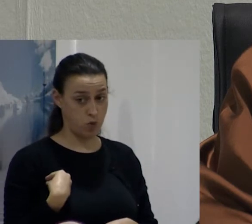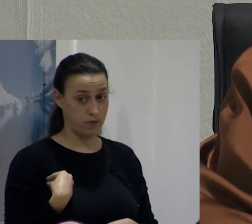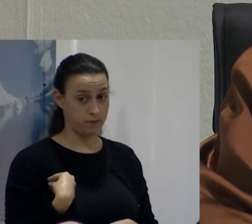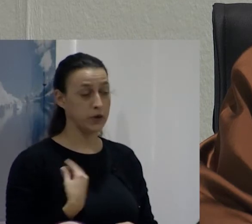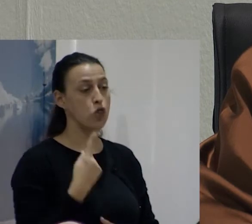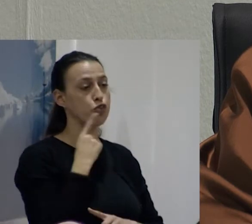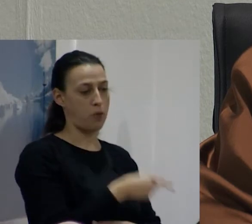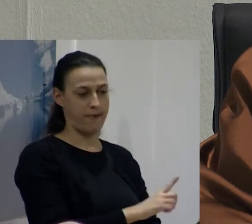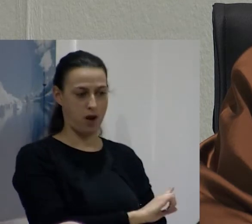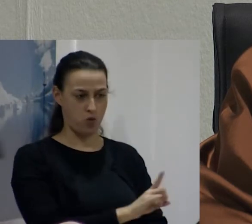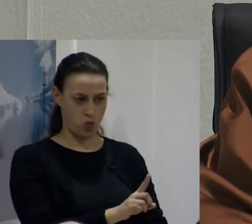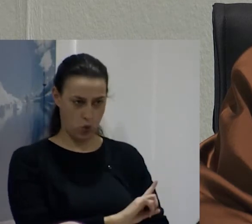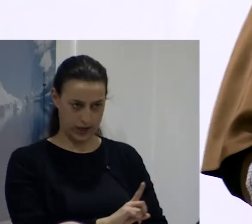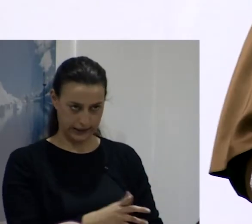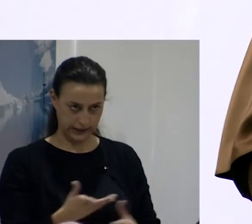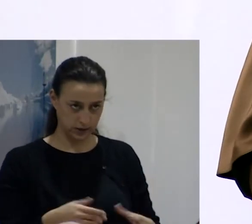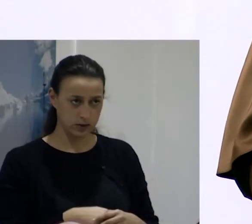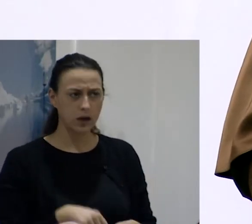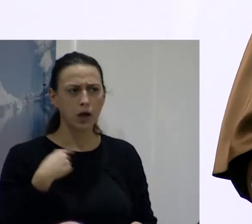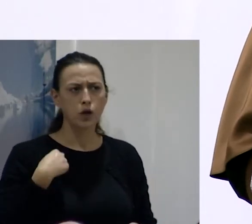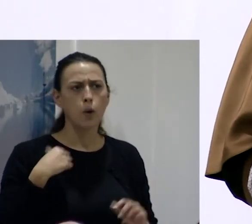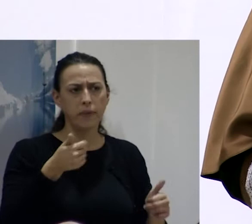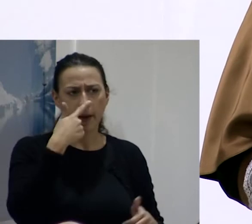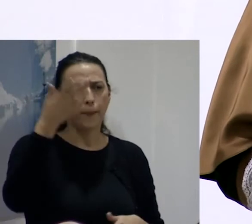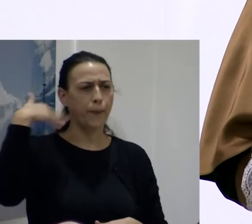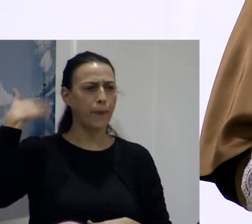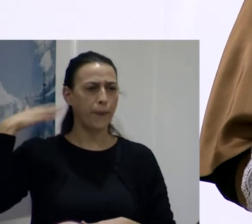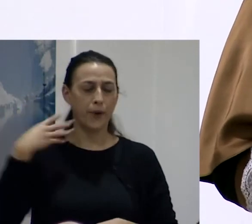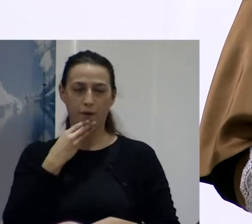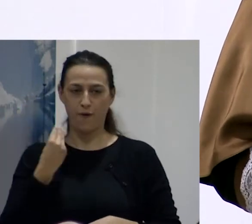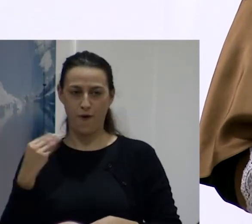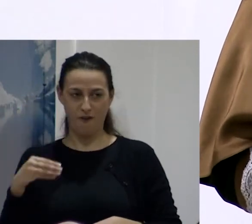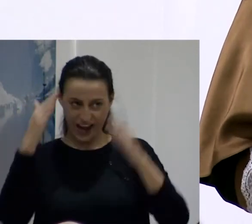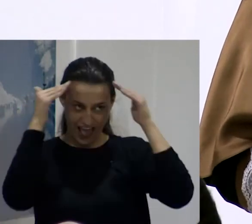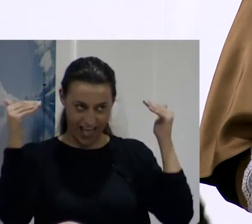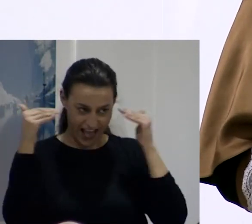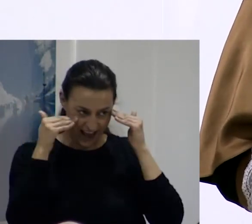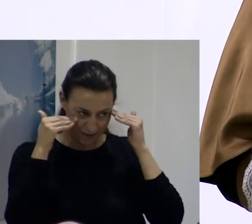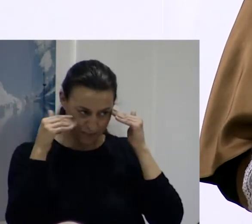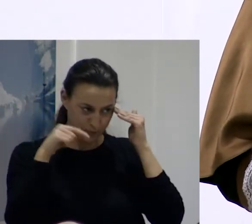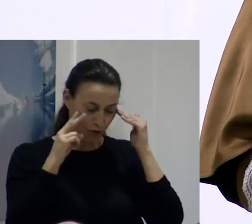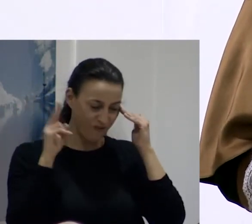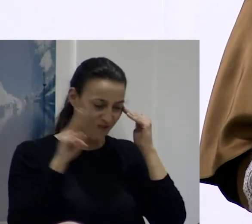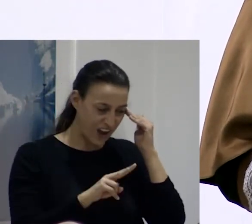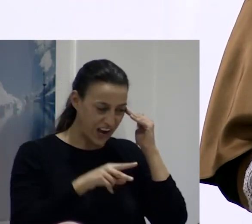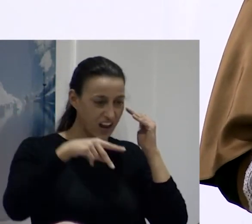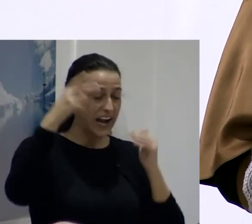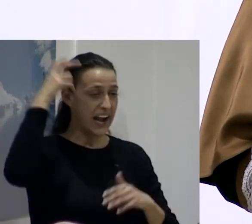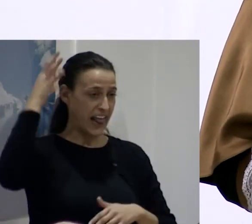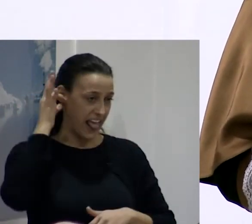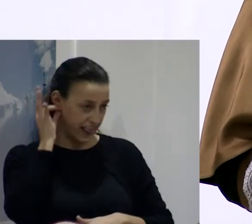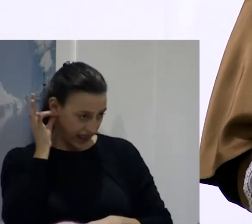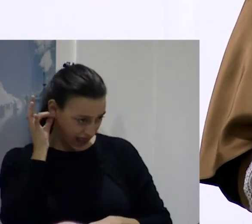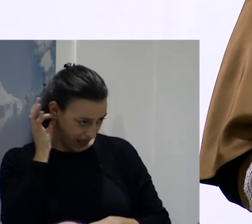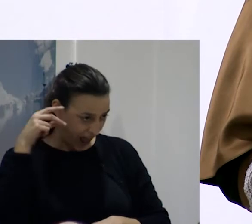Quan vaig començar a somiar en la reina Nefertiti o en la primavera de Botticelli, farà